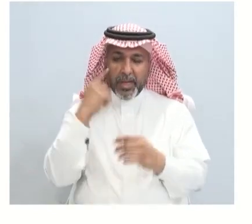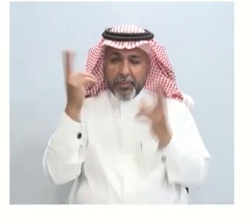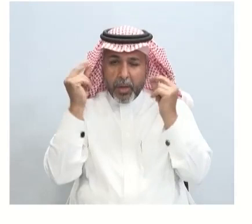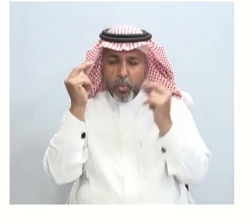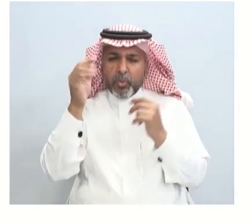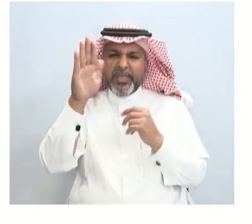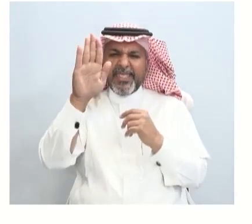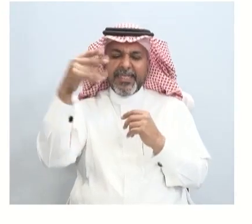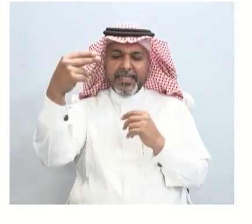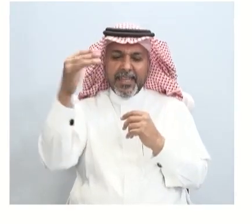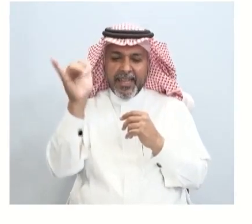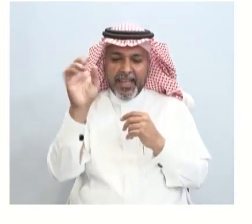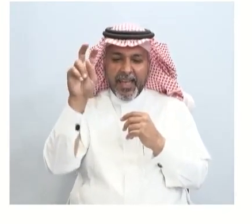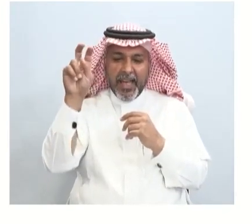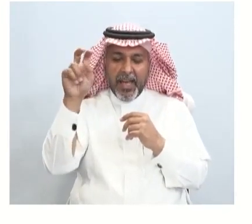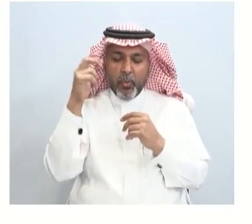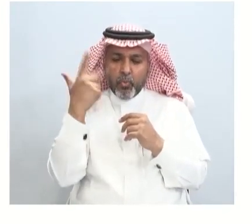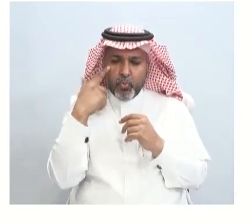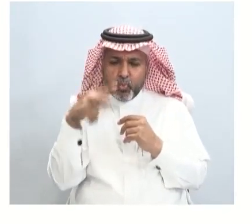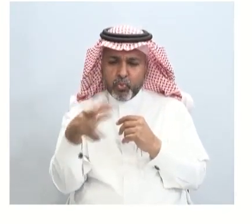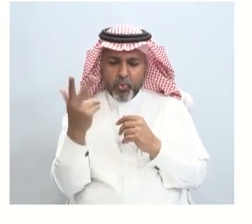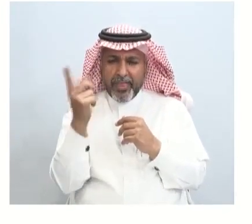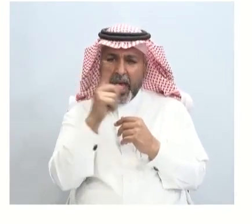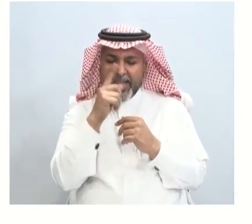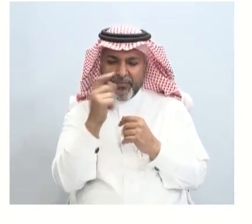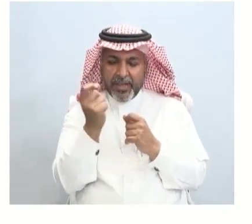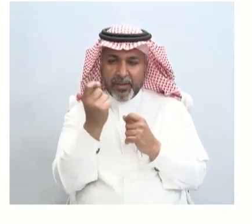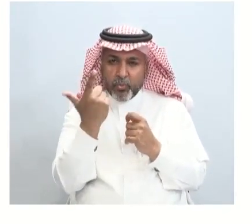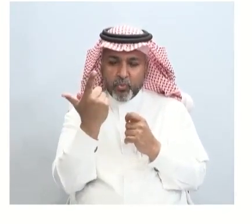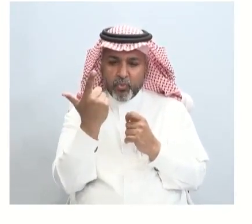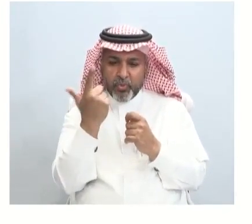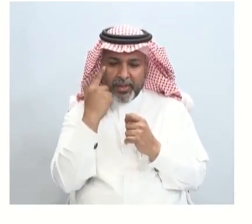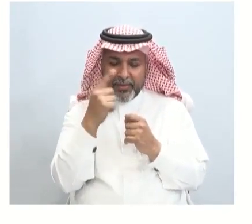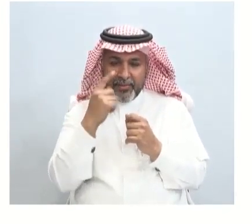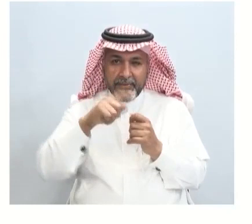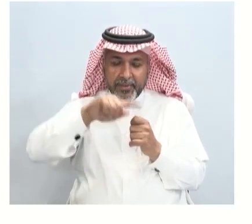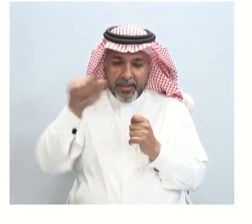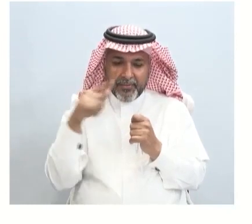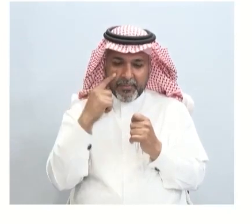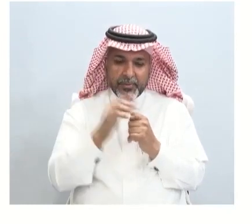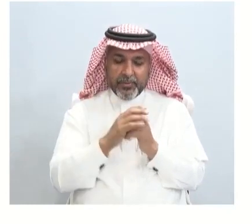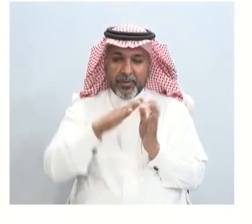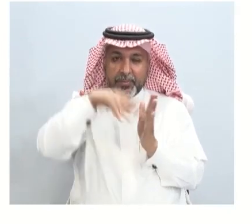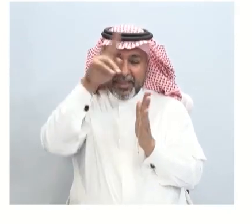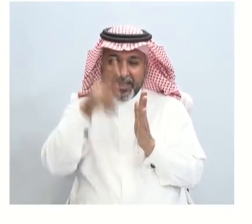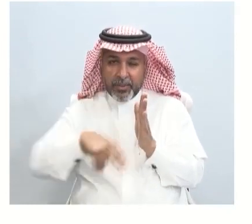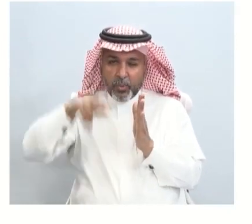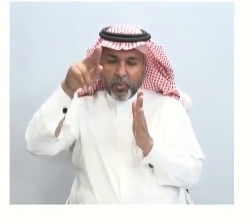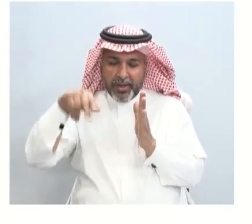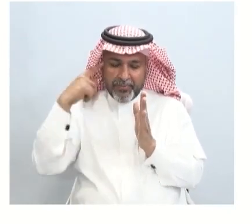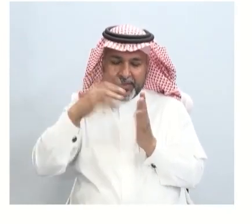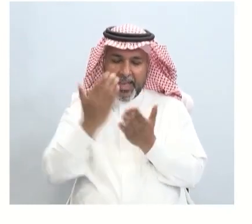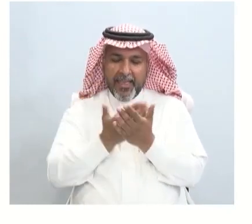راينا انه داله الجيب دائما تتراوح ما بين الموجب واحد والسالب واحد بهذه